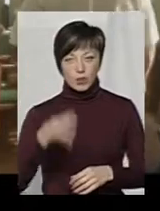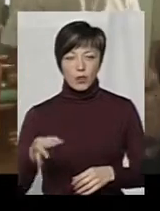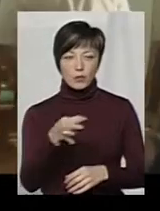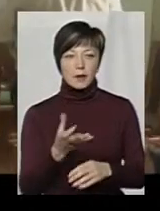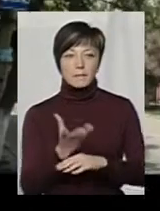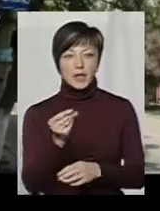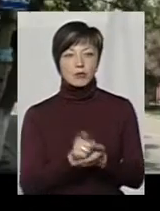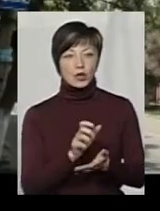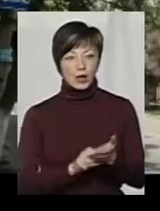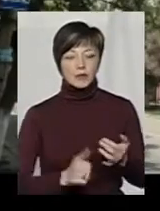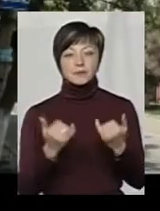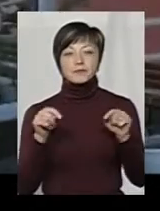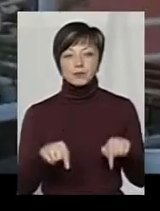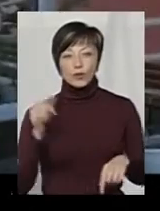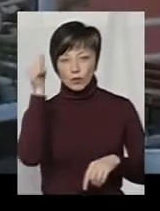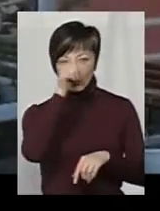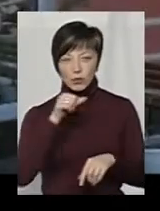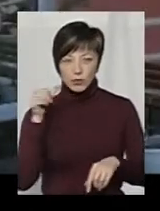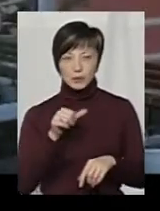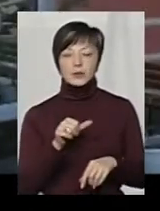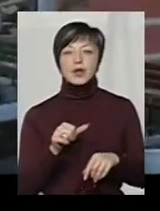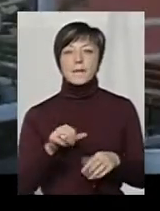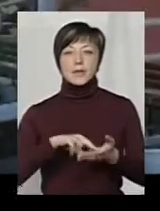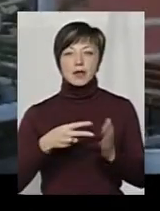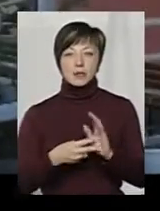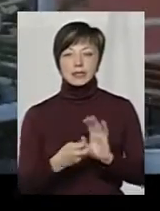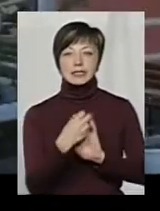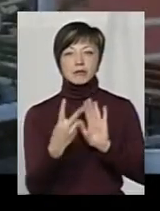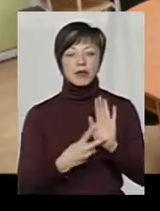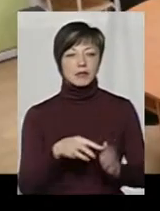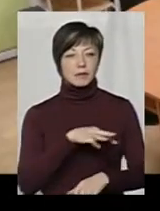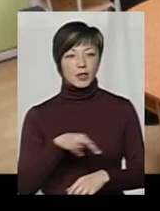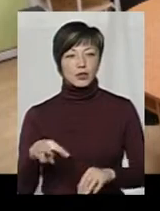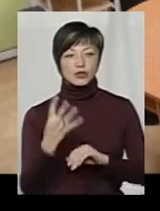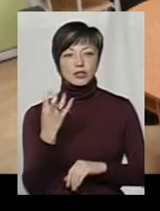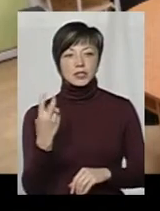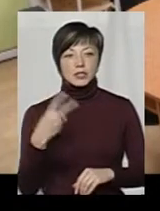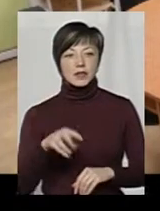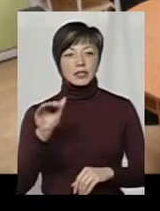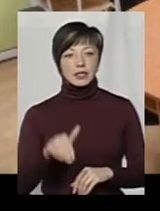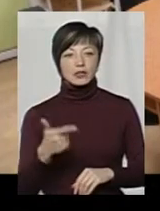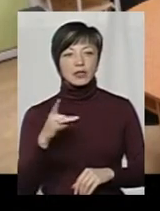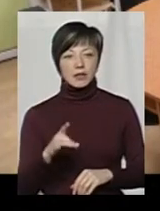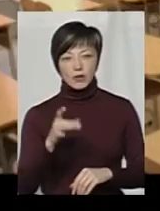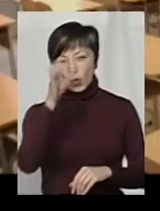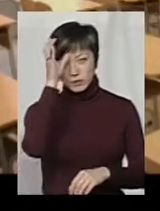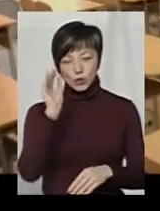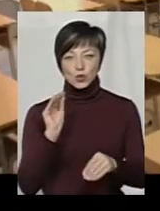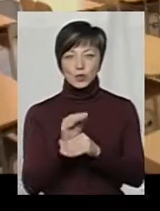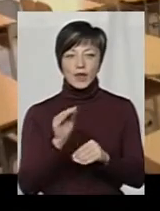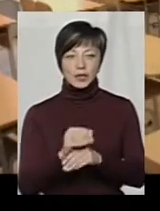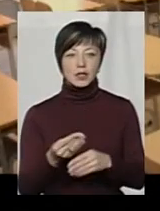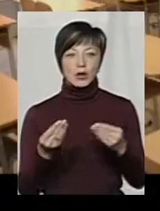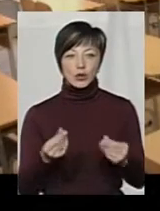які платять податки. Цього року на утримання Славутинки передбачено 17 мільйонів 420 тисяч гривень освітньої субвенції